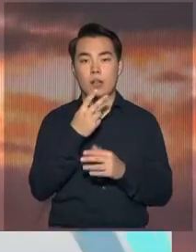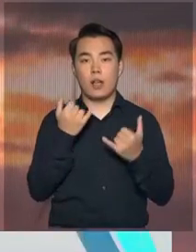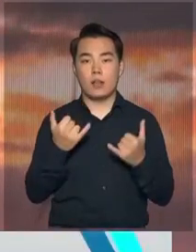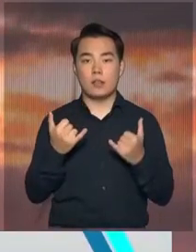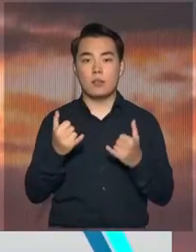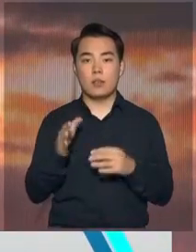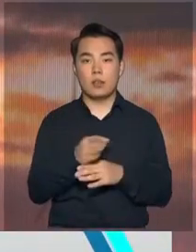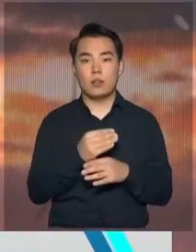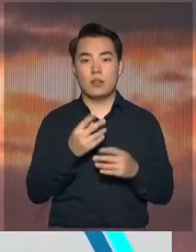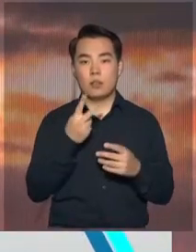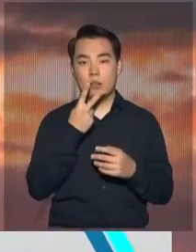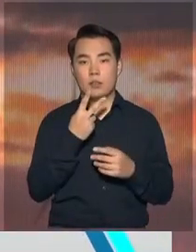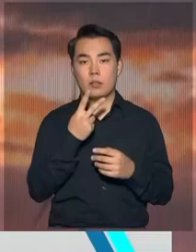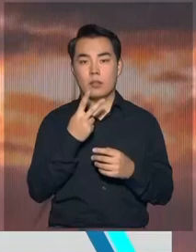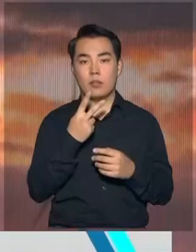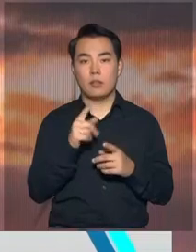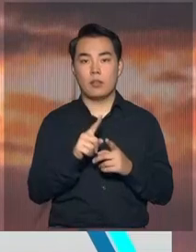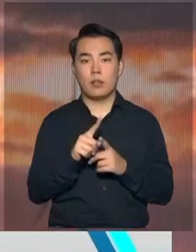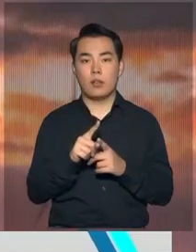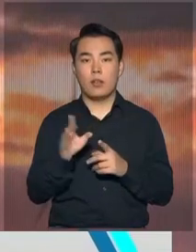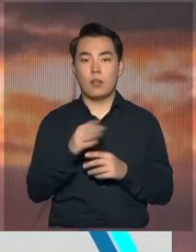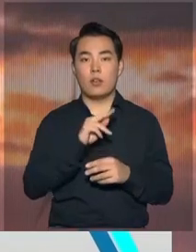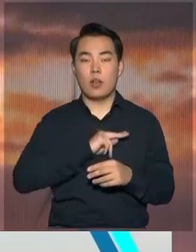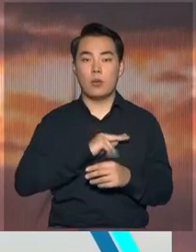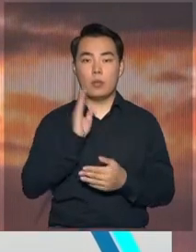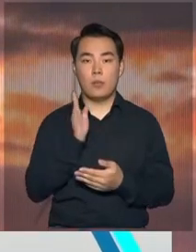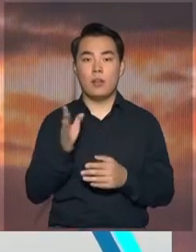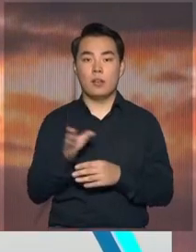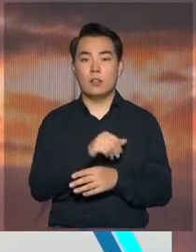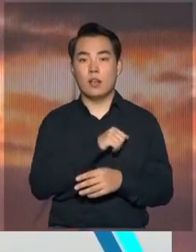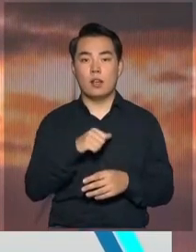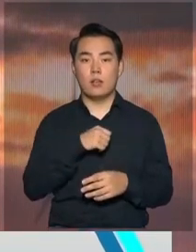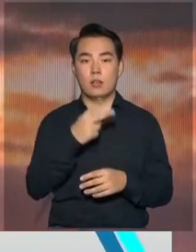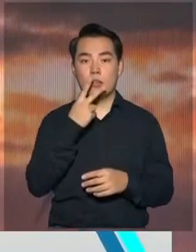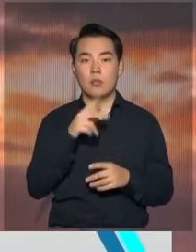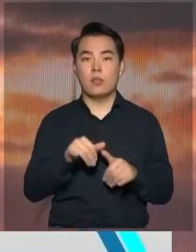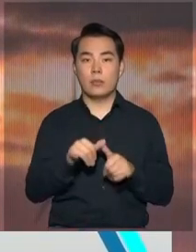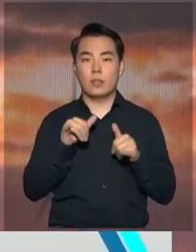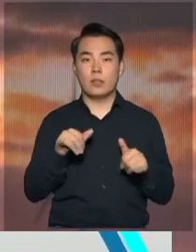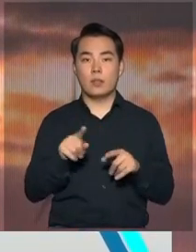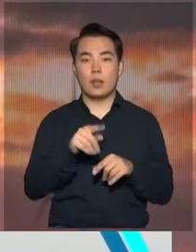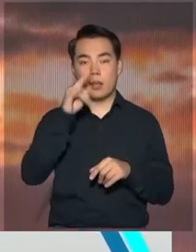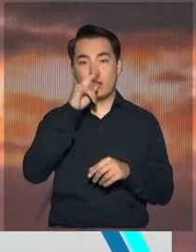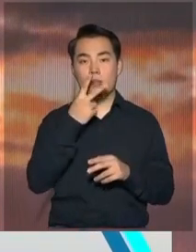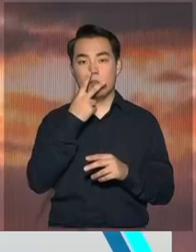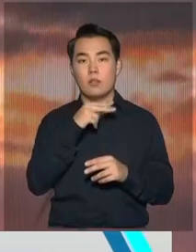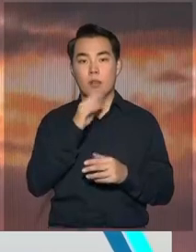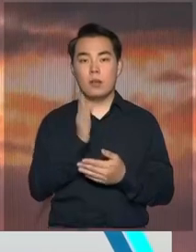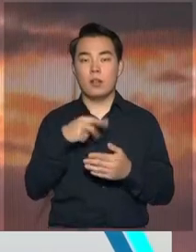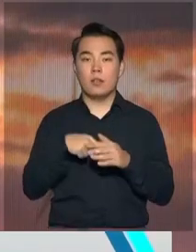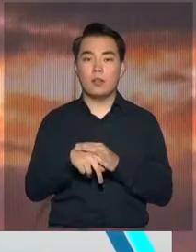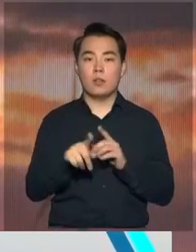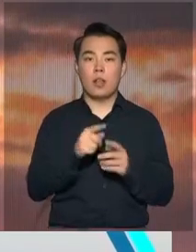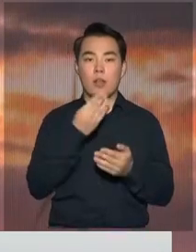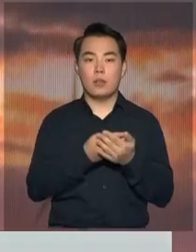қазіргі таңда шаралар қабылданып жатыр. Оның негізгісі мына аталған саланы дамытуға нақты нысаналы межелер қабылданды. Одан